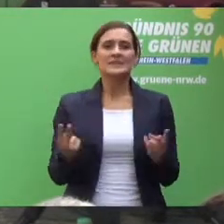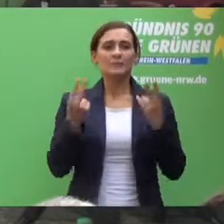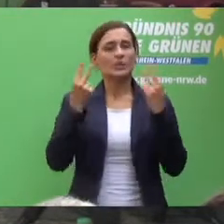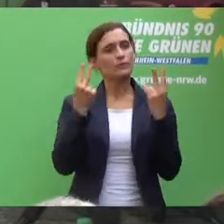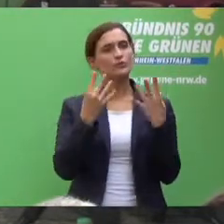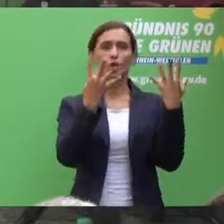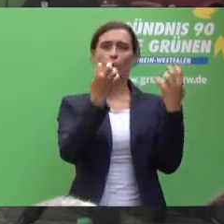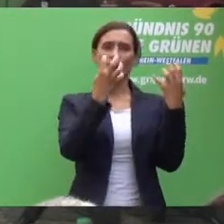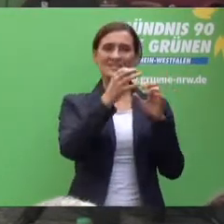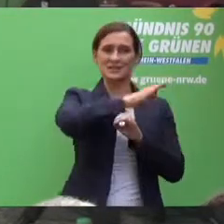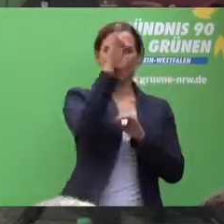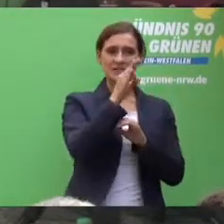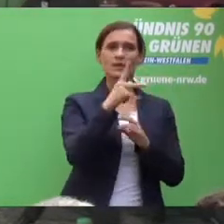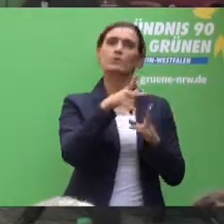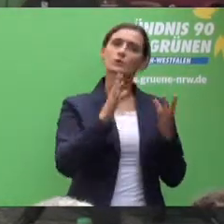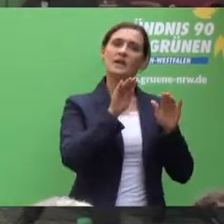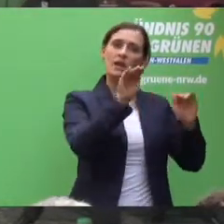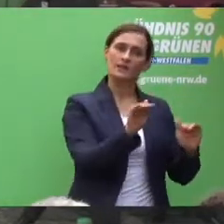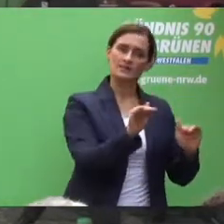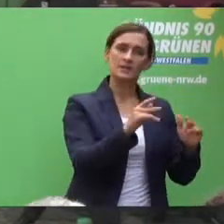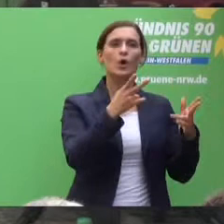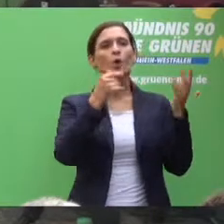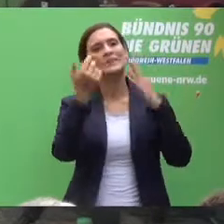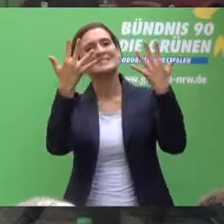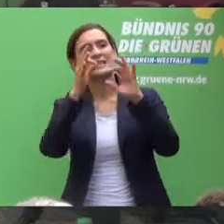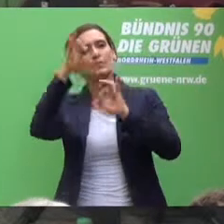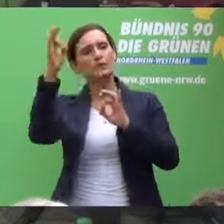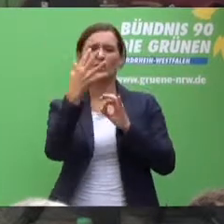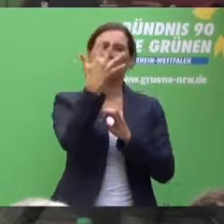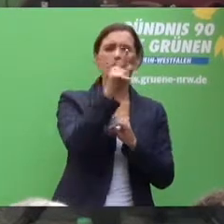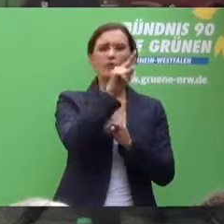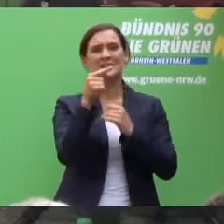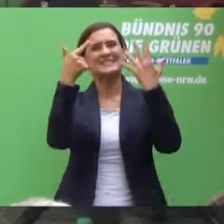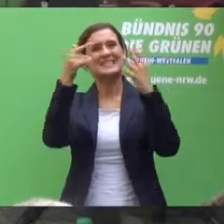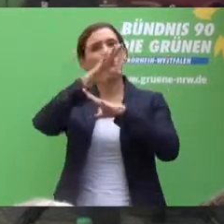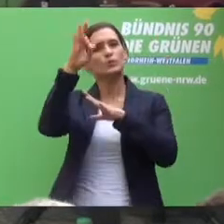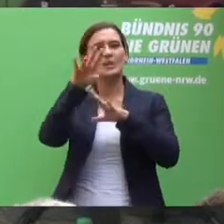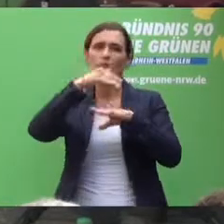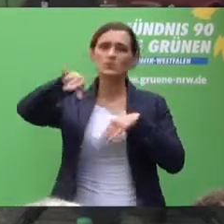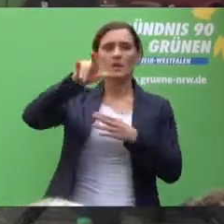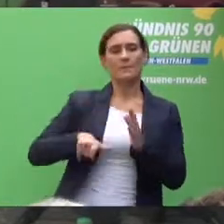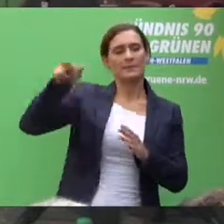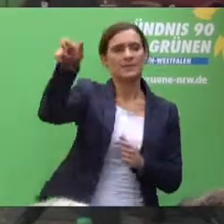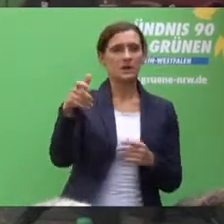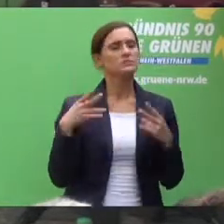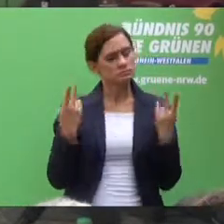90% entlastet werden. Und diese Entlastung müssen 5-7% der Bevölkerung bezahlen. Das ist vernünftig und wir, Volker und ich, können